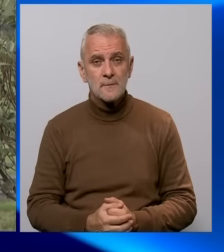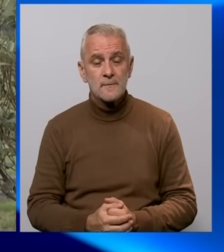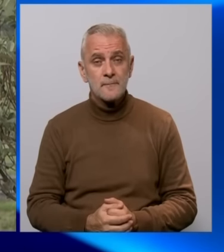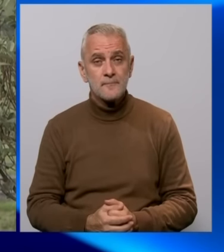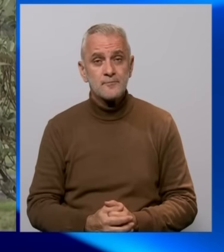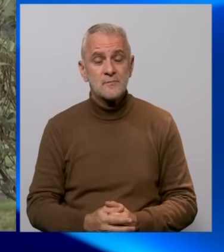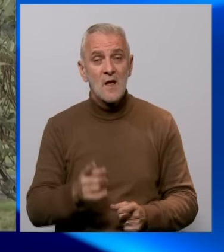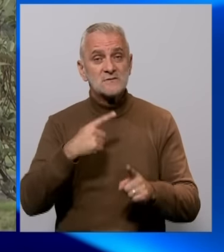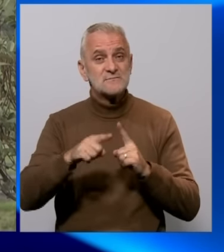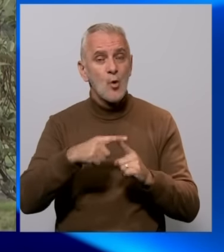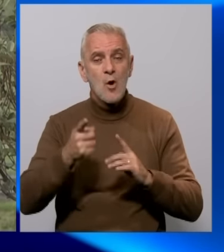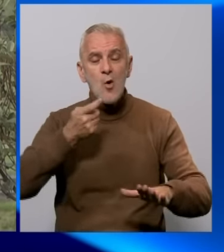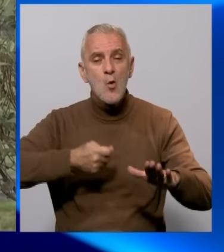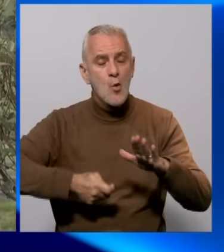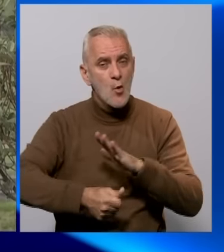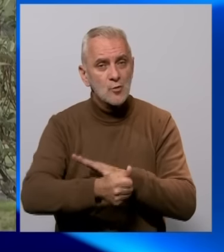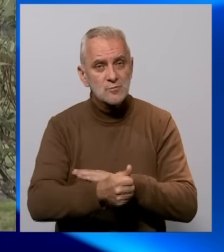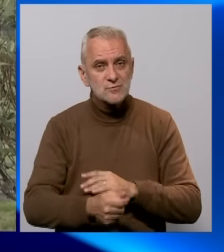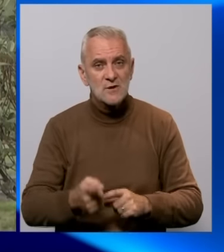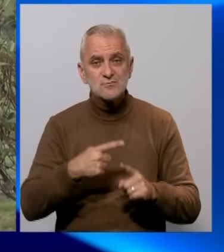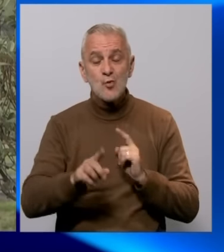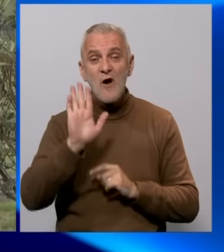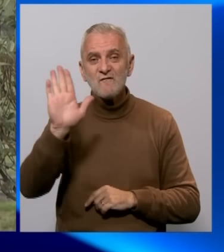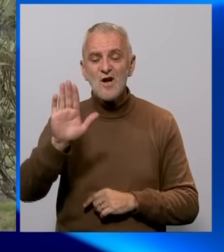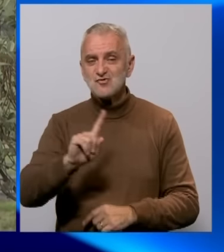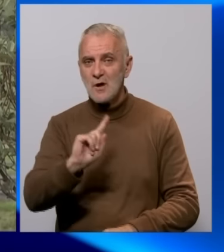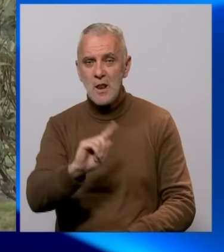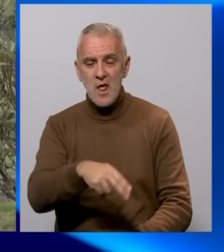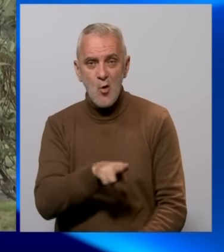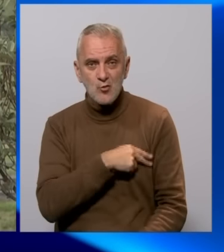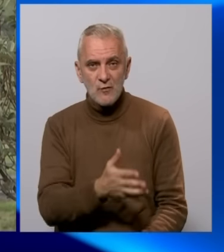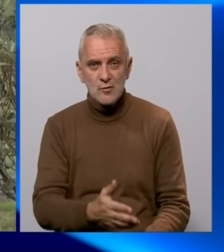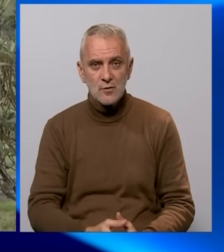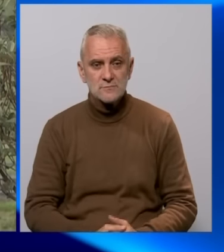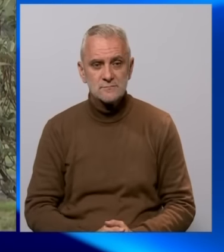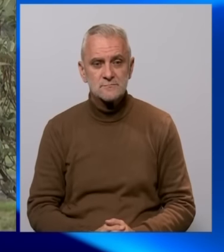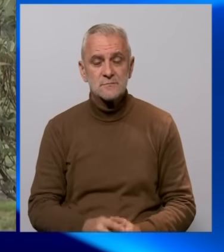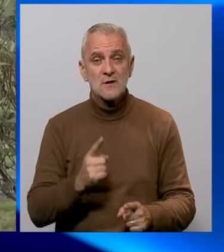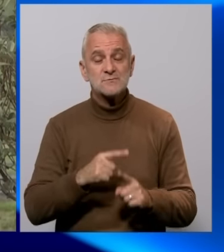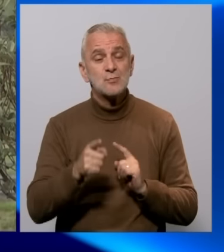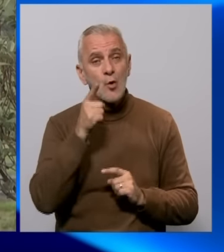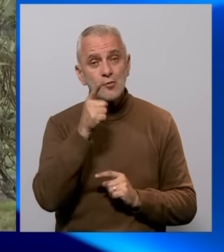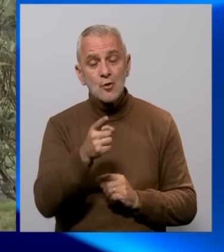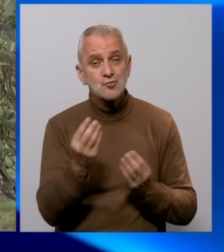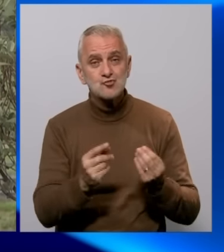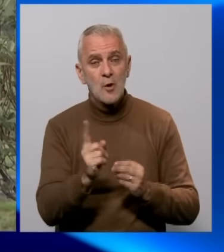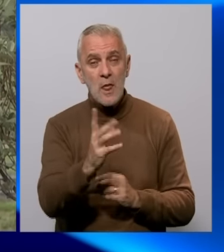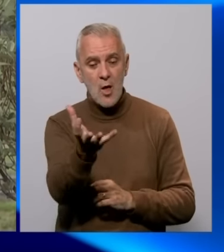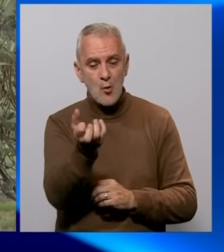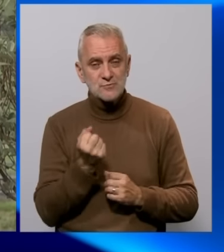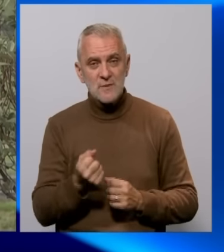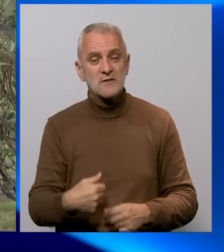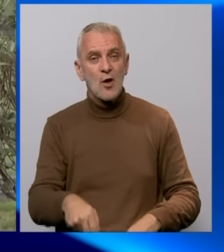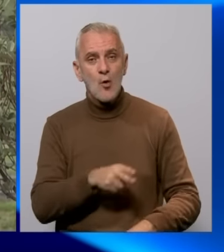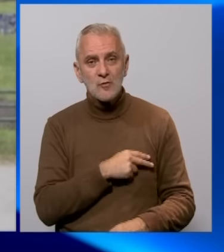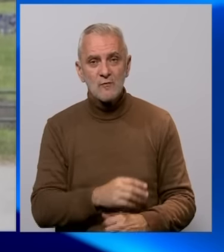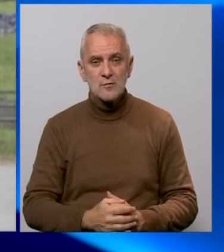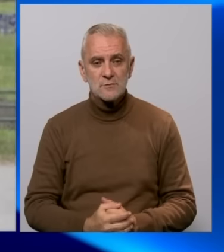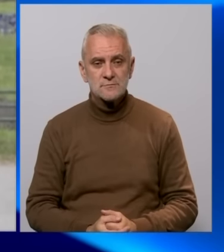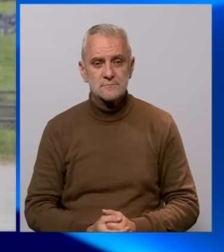zbog korupcije, zbog vaše neodgovornosti, zbog toga što ne preuzimate